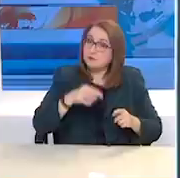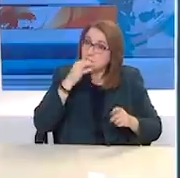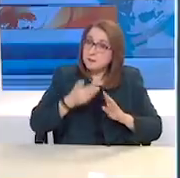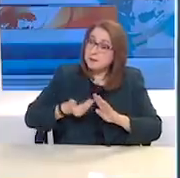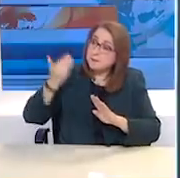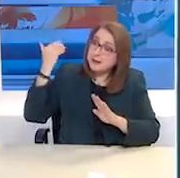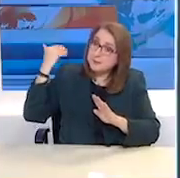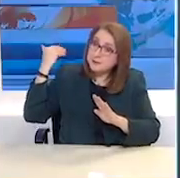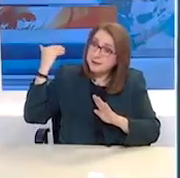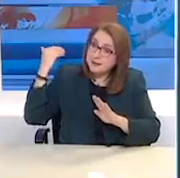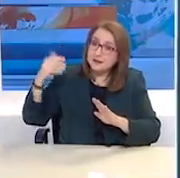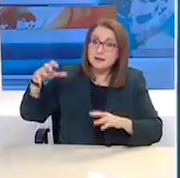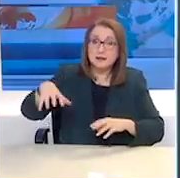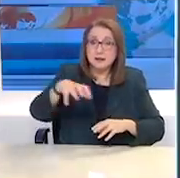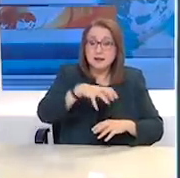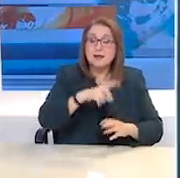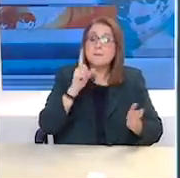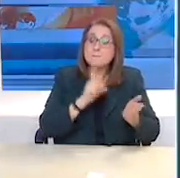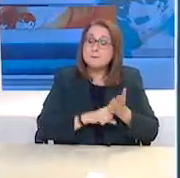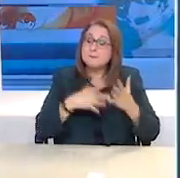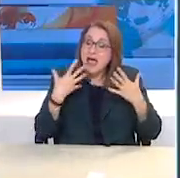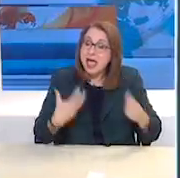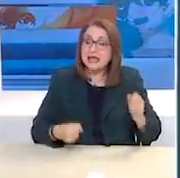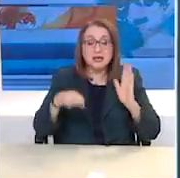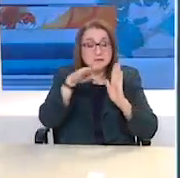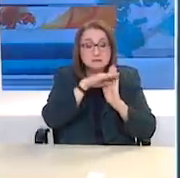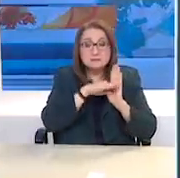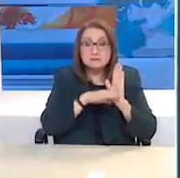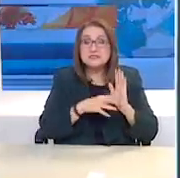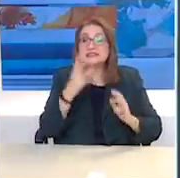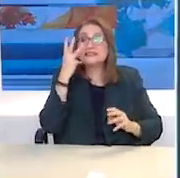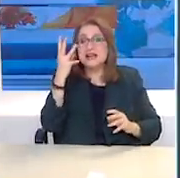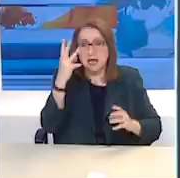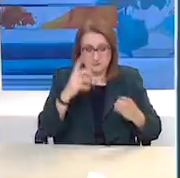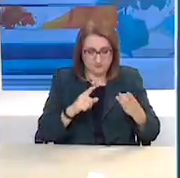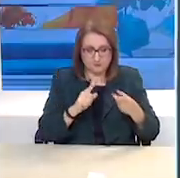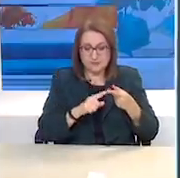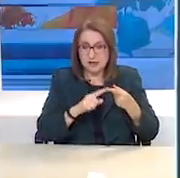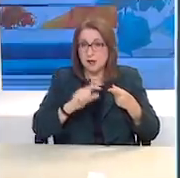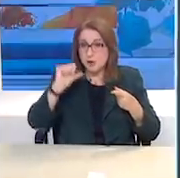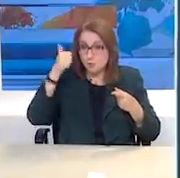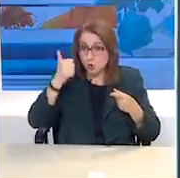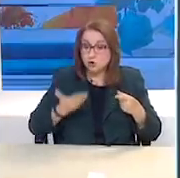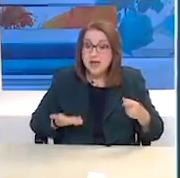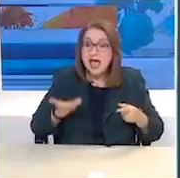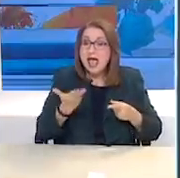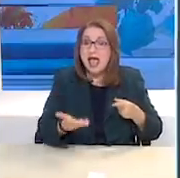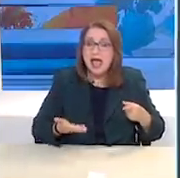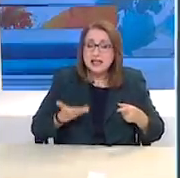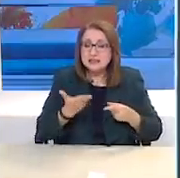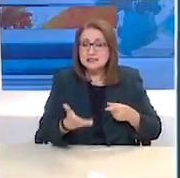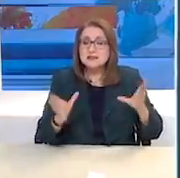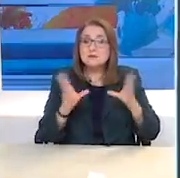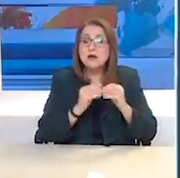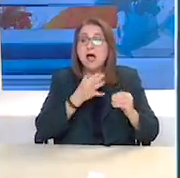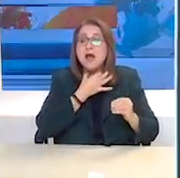επίγοντο χαρακτήρα πρέπει να πληρούνται τουλάχιστον μία από τις τρεις ακόλουθες προϋποθέσεις. Πρώτον, το αίτημα να αφορά την κάλυψη